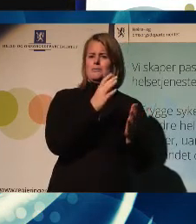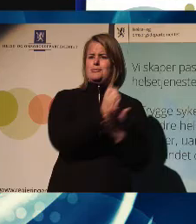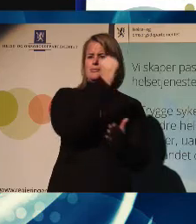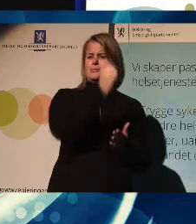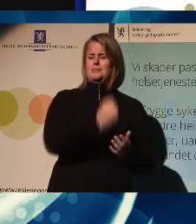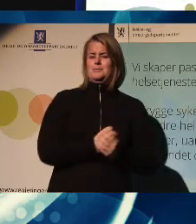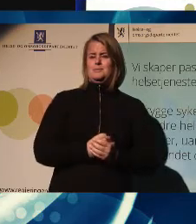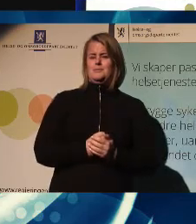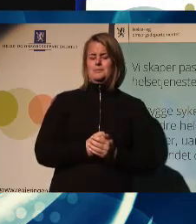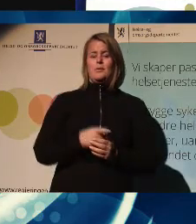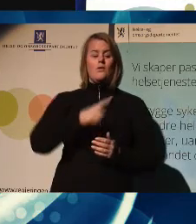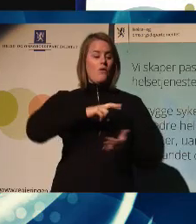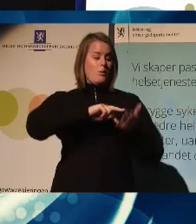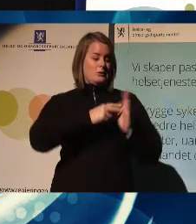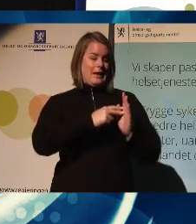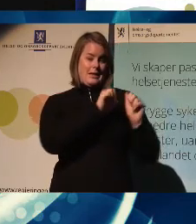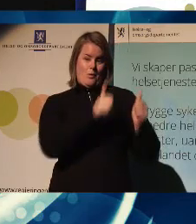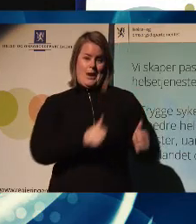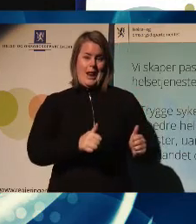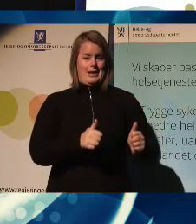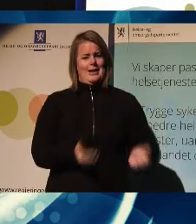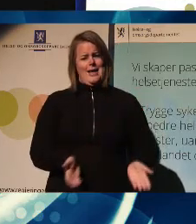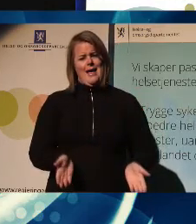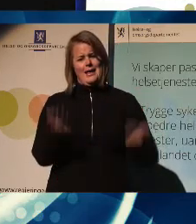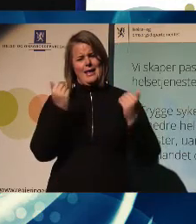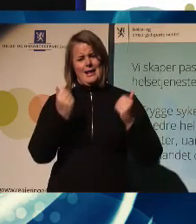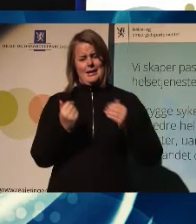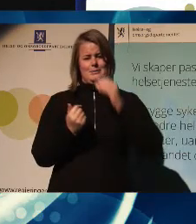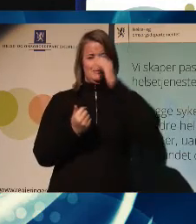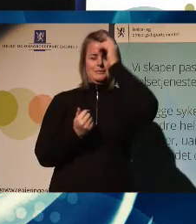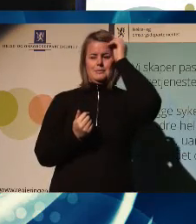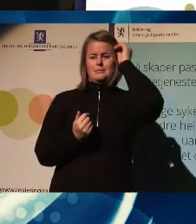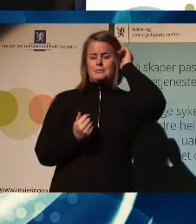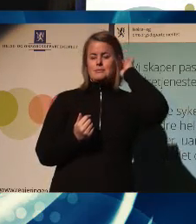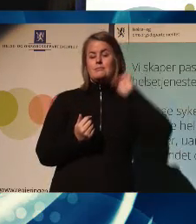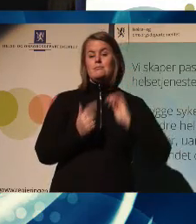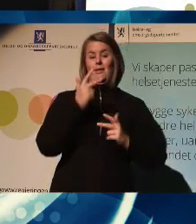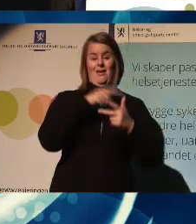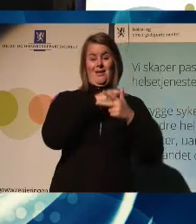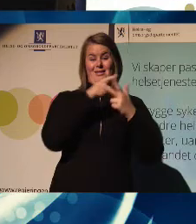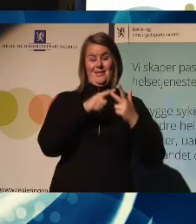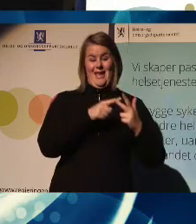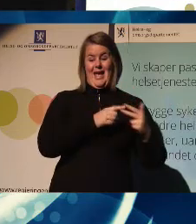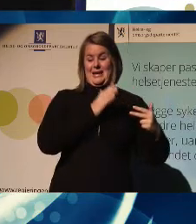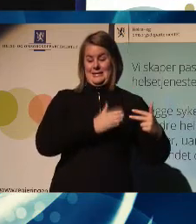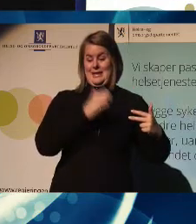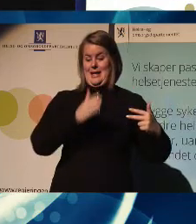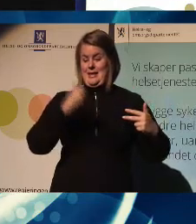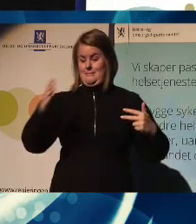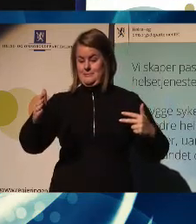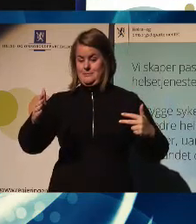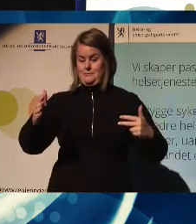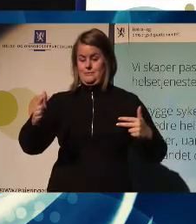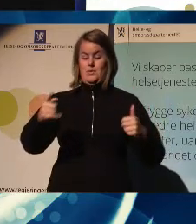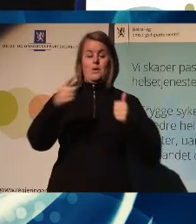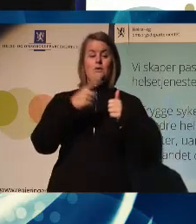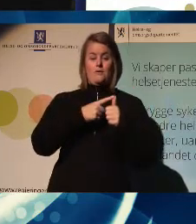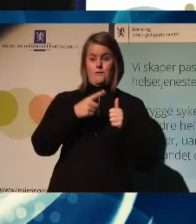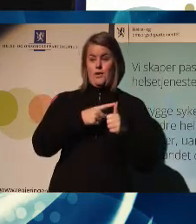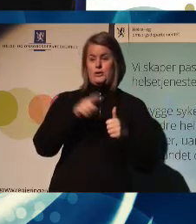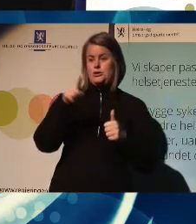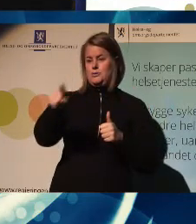Prosjektmodellen den veldig enkel. Den består av tre steg. Først så får jeg en henvisning fra